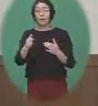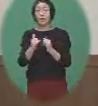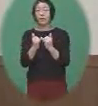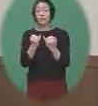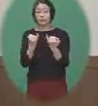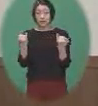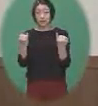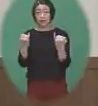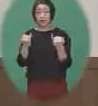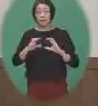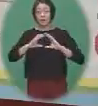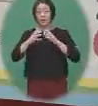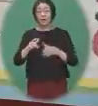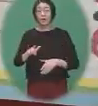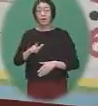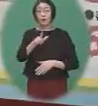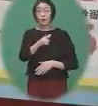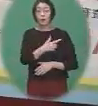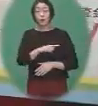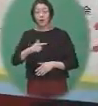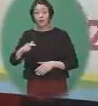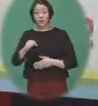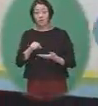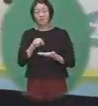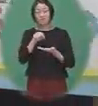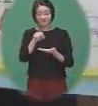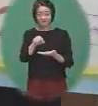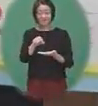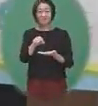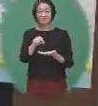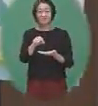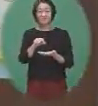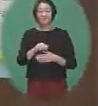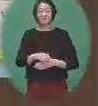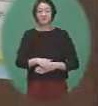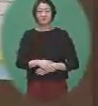には海外旅行などの多数の商品が贈られます。